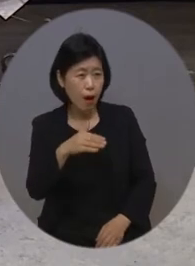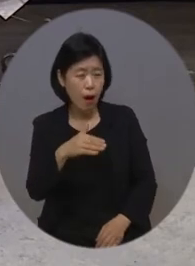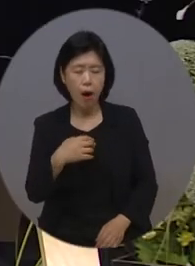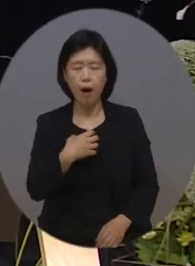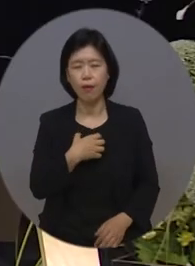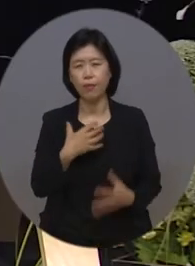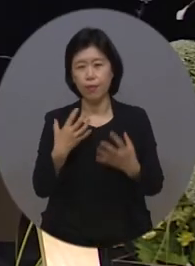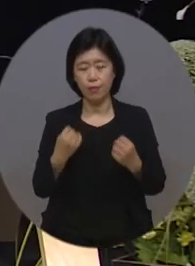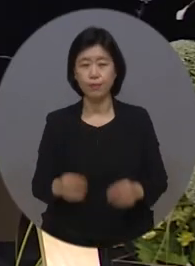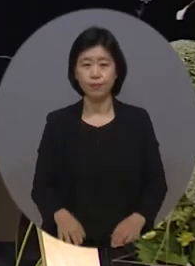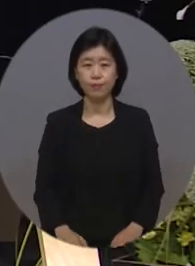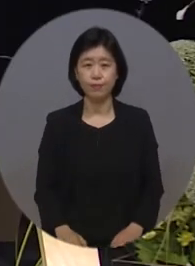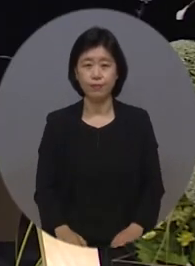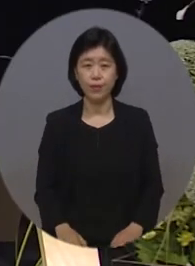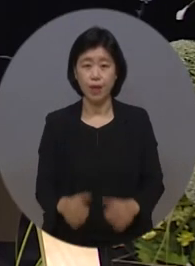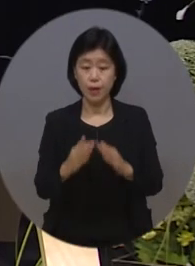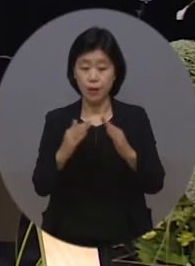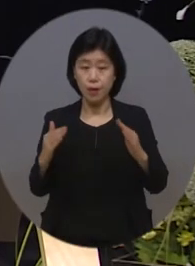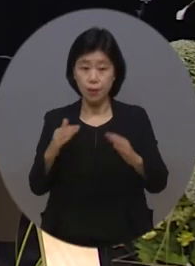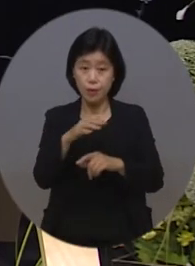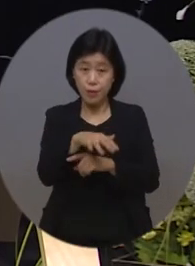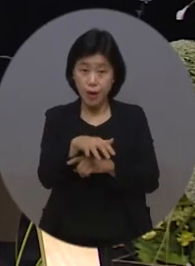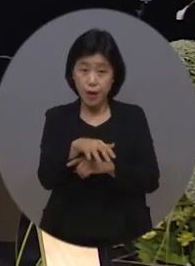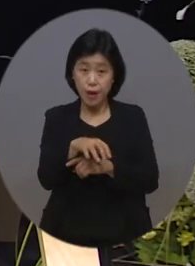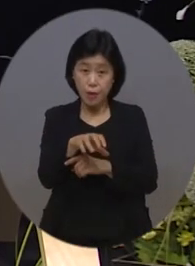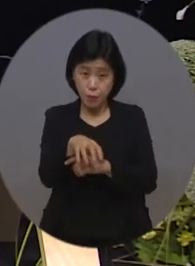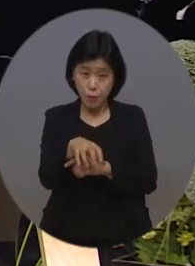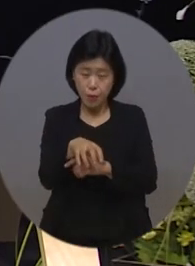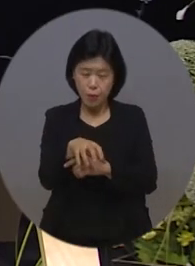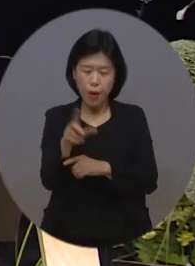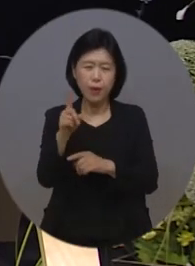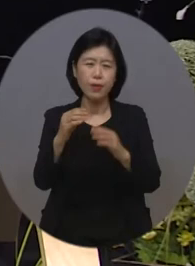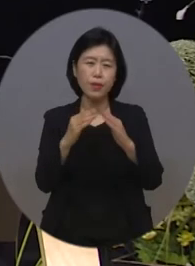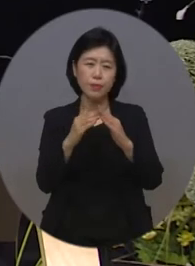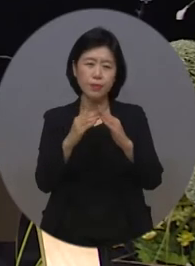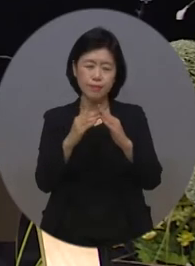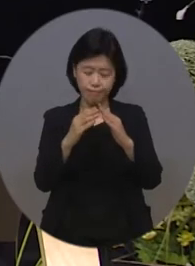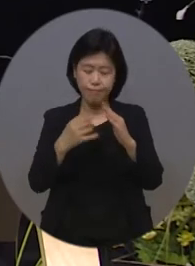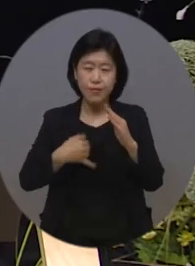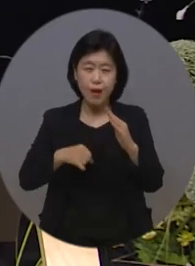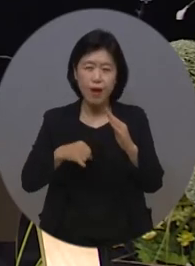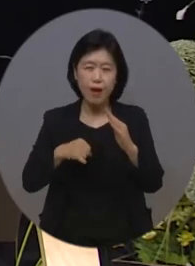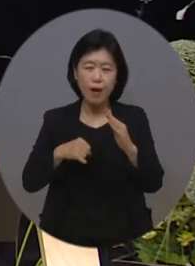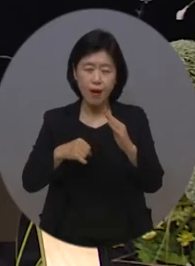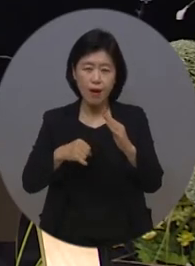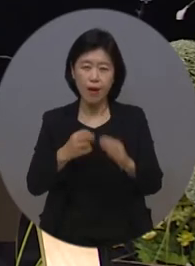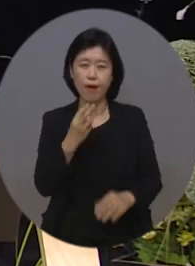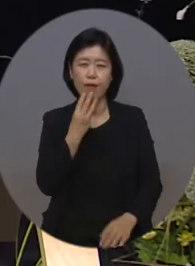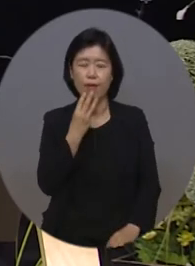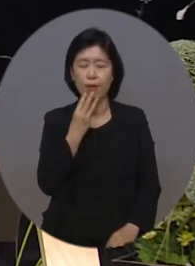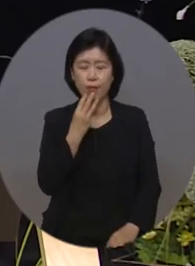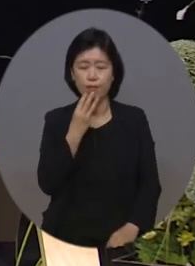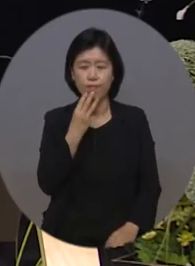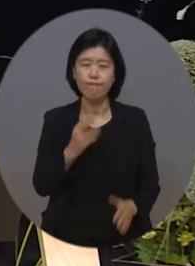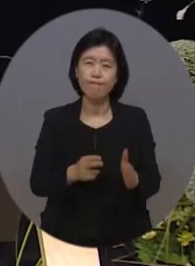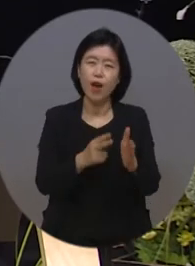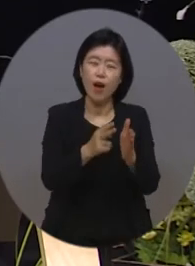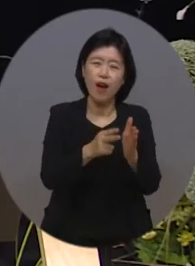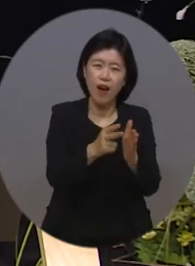날입니다. 간반 백엔잇을 적시고 적시었던 처녀가 다우다 보자기